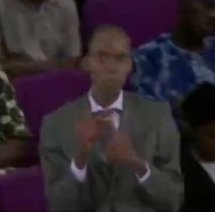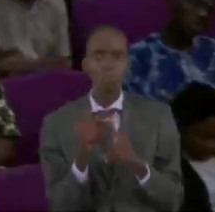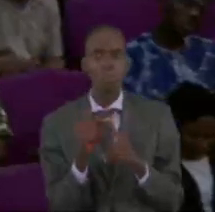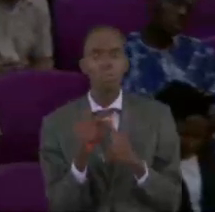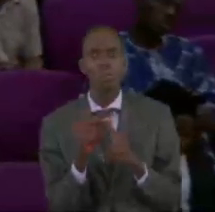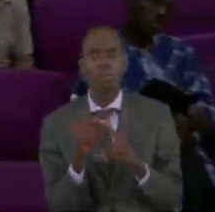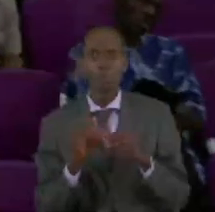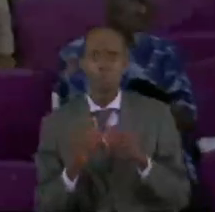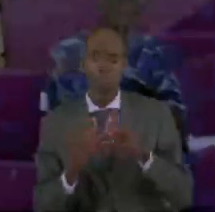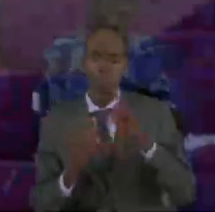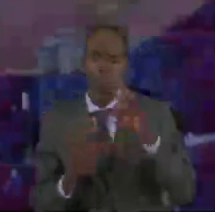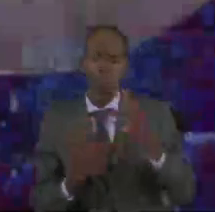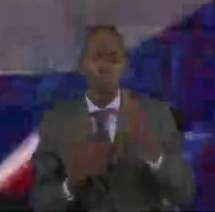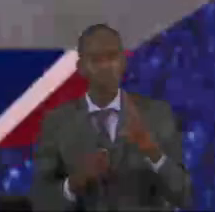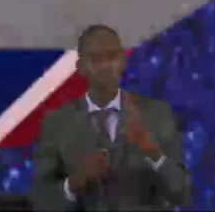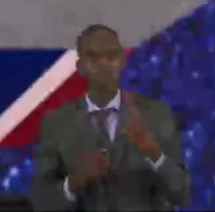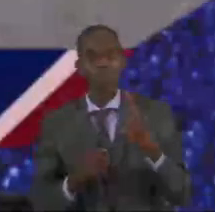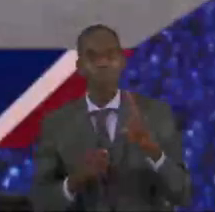ici.